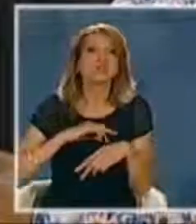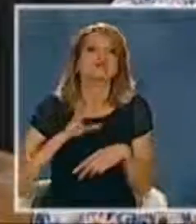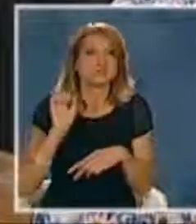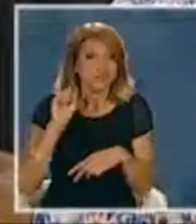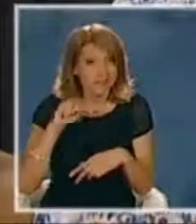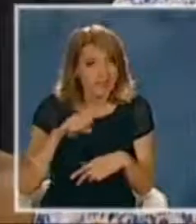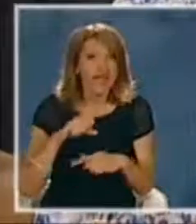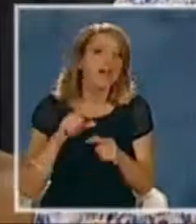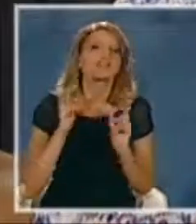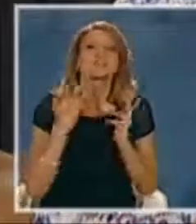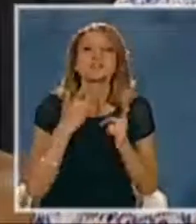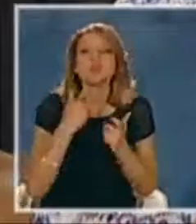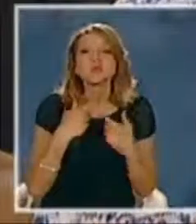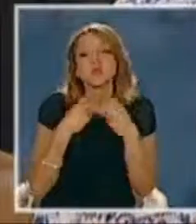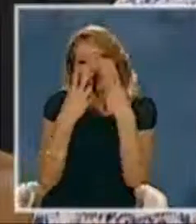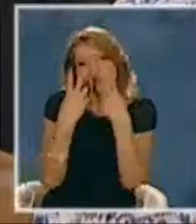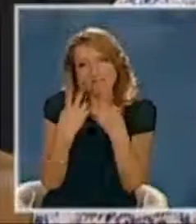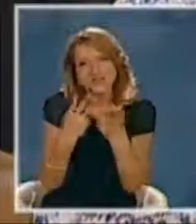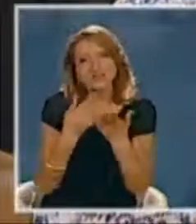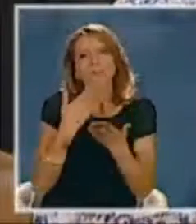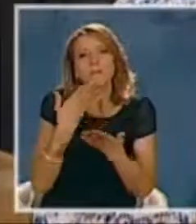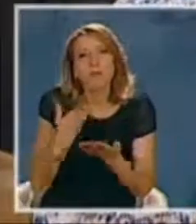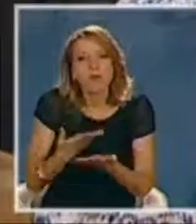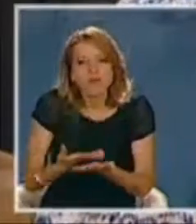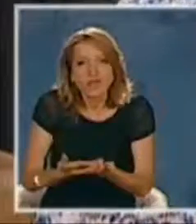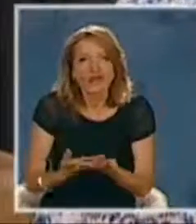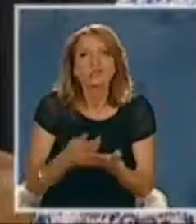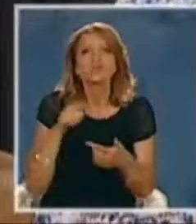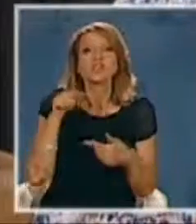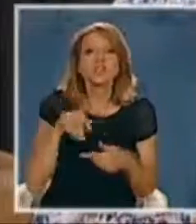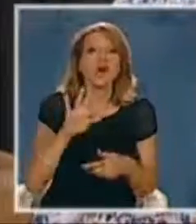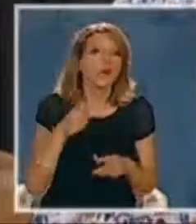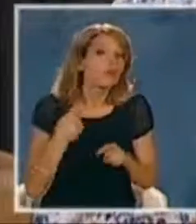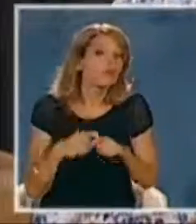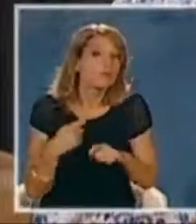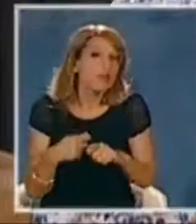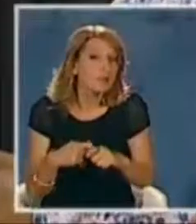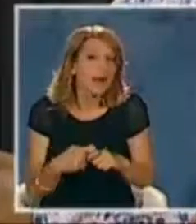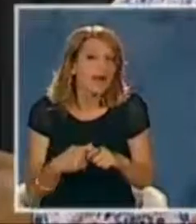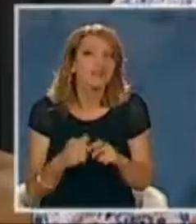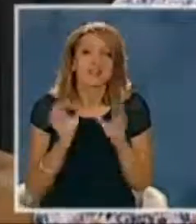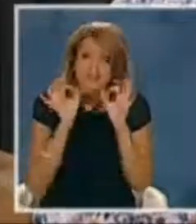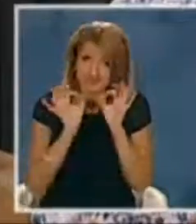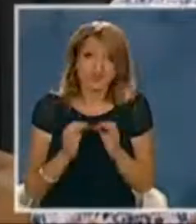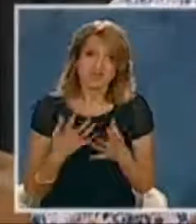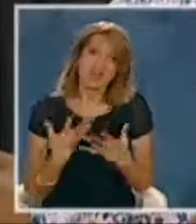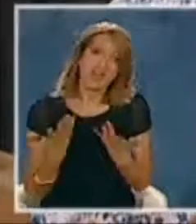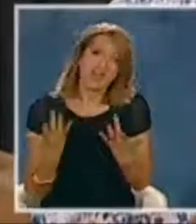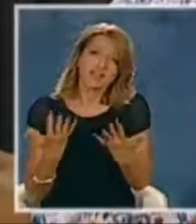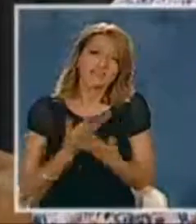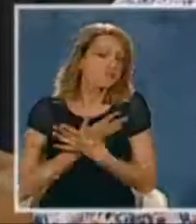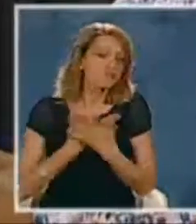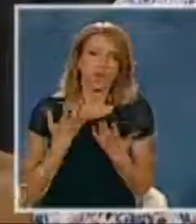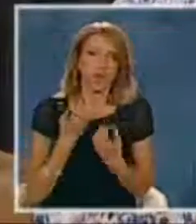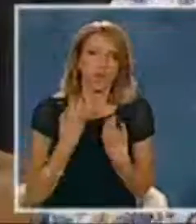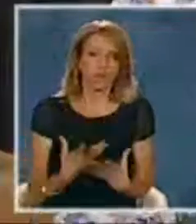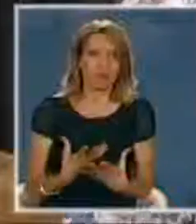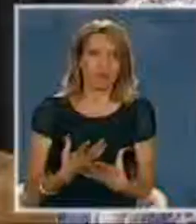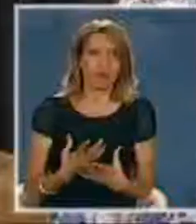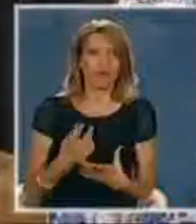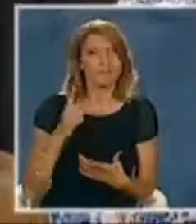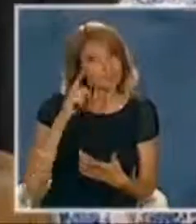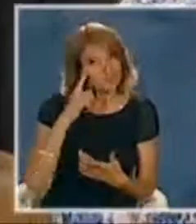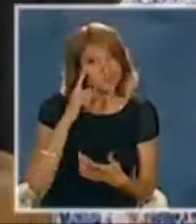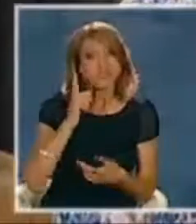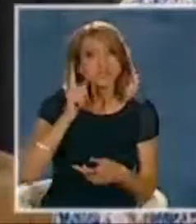да чуваш наистина благодарности за това, което си направил, наистина е нещо много хубаво. Мисля, че повече хора